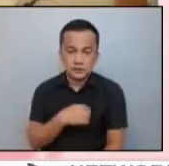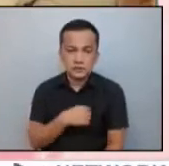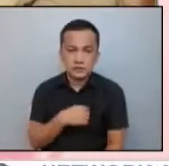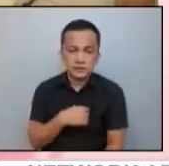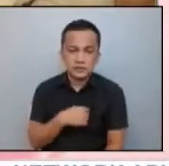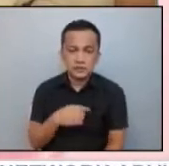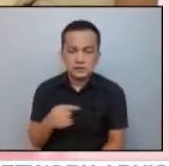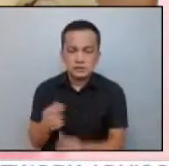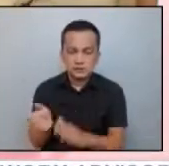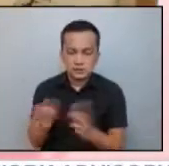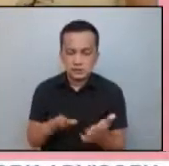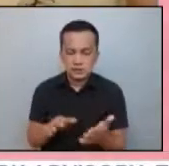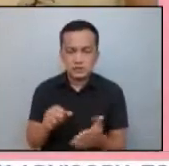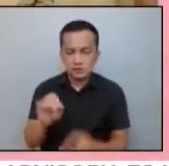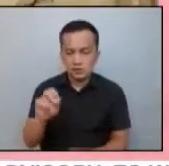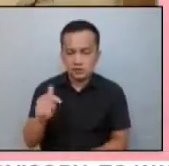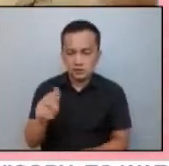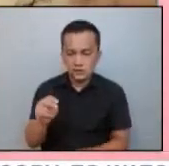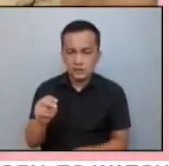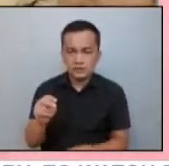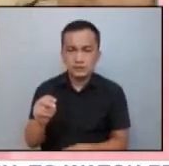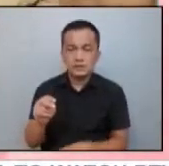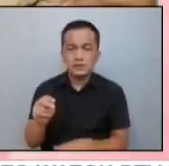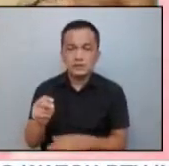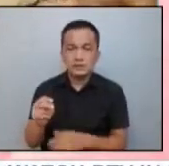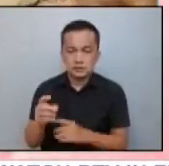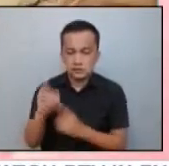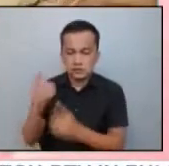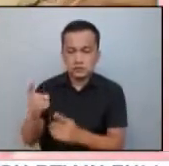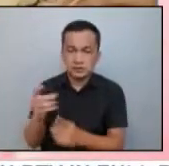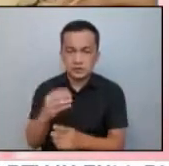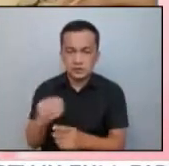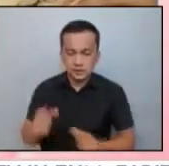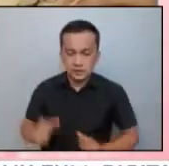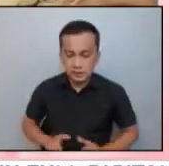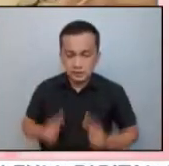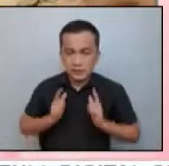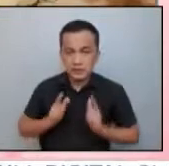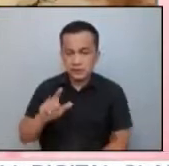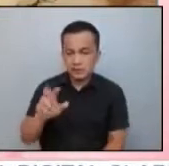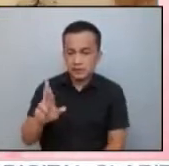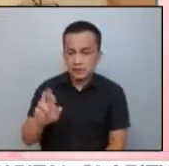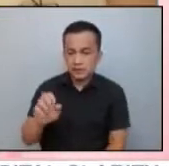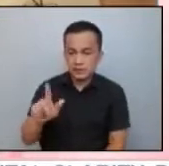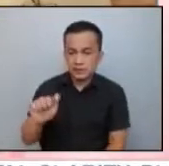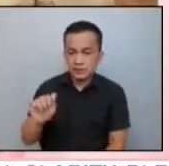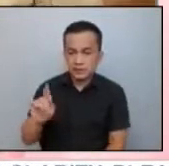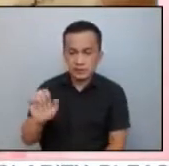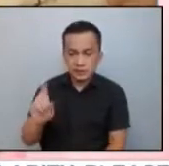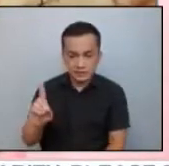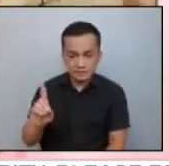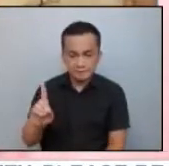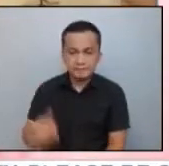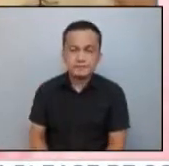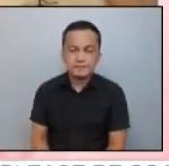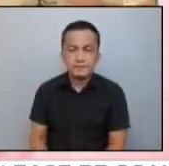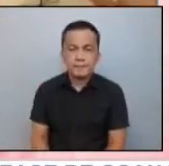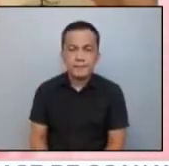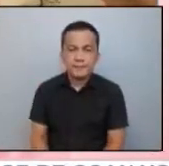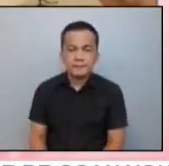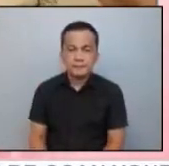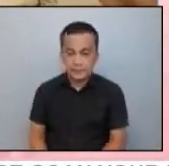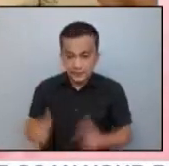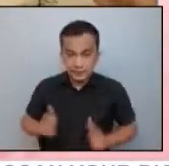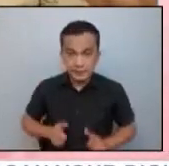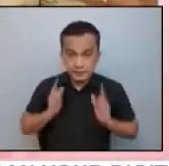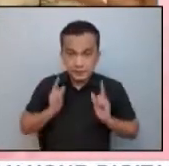organ donation at saka living related, no. So kung meron po kayong, umpisan ko po sa living, no, kung meron